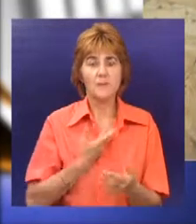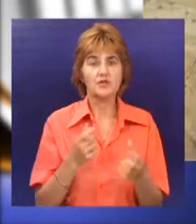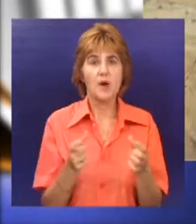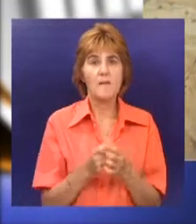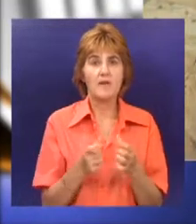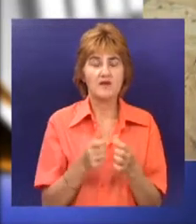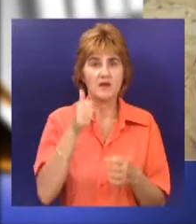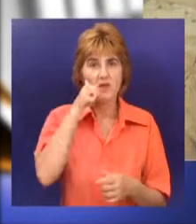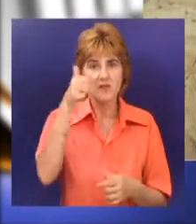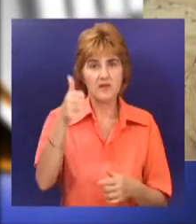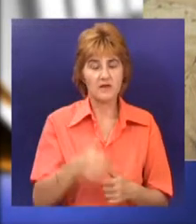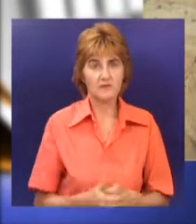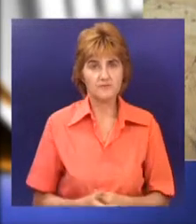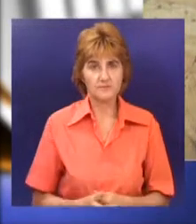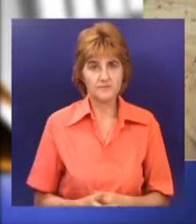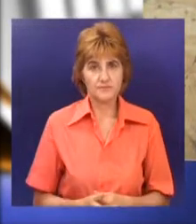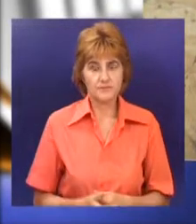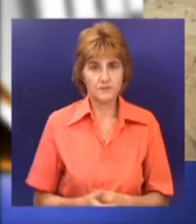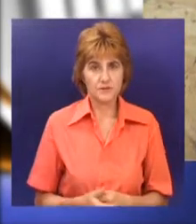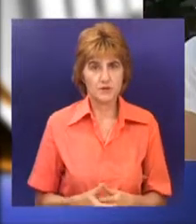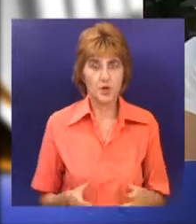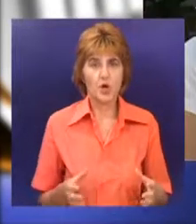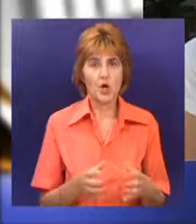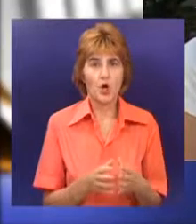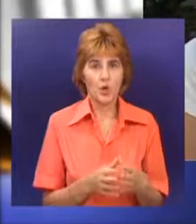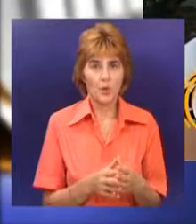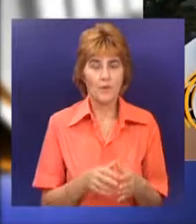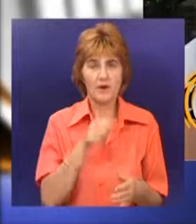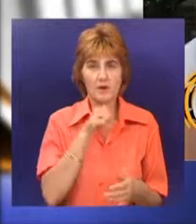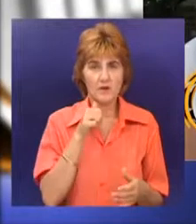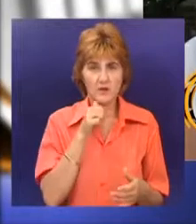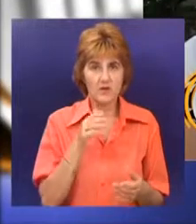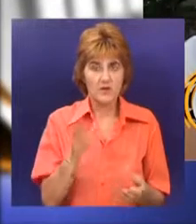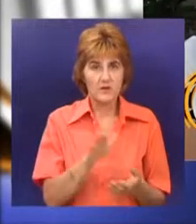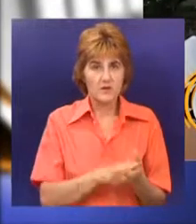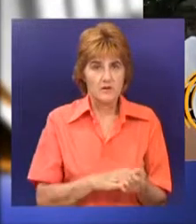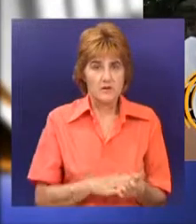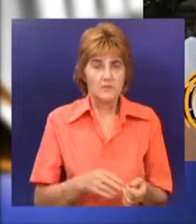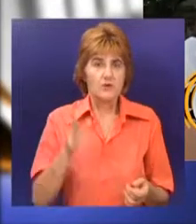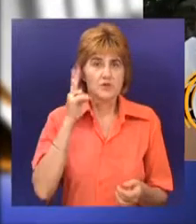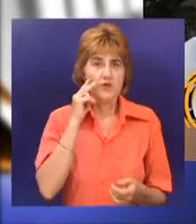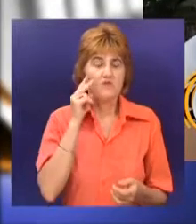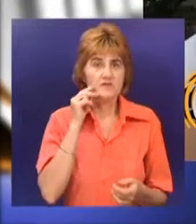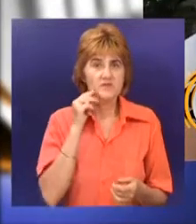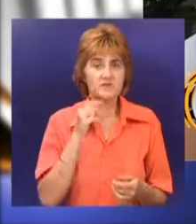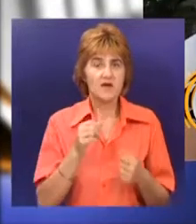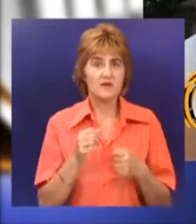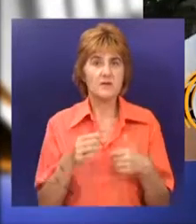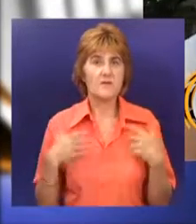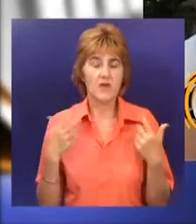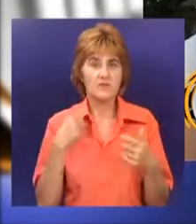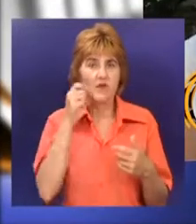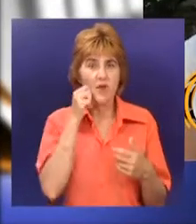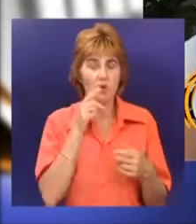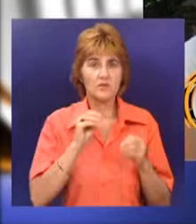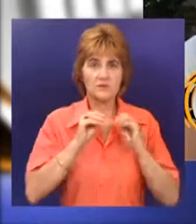bi baterija trajala čitav jedan dan. Grupa, znači Održivi zeleni, osnovana je u okviru pokreta Gorana Novog Sada sa ciljem da